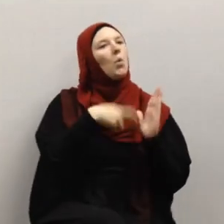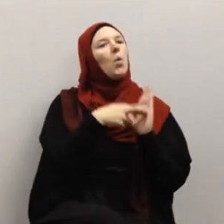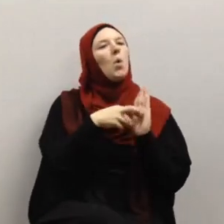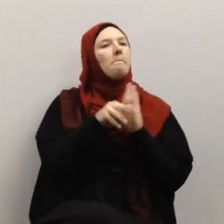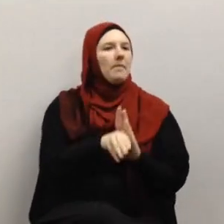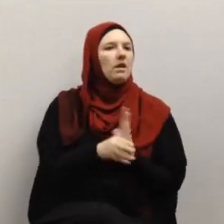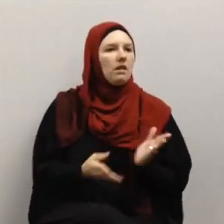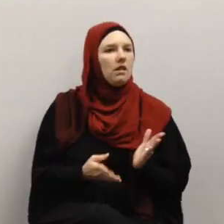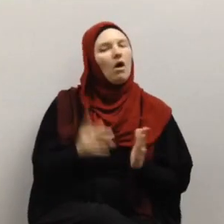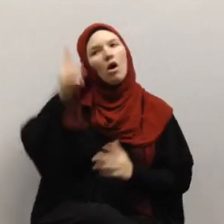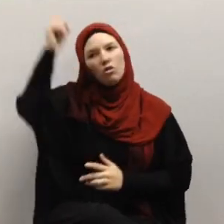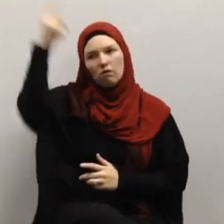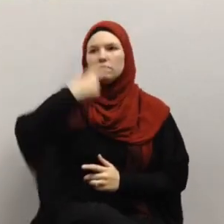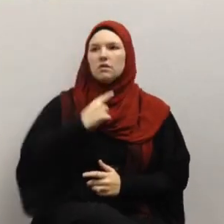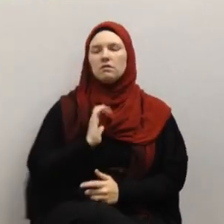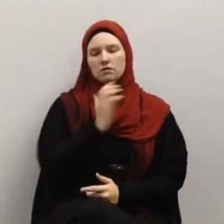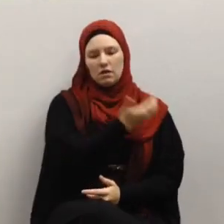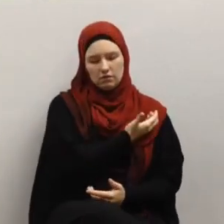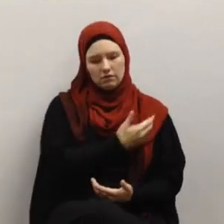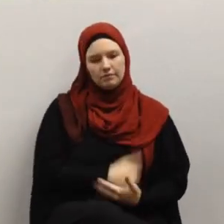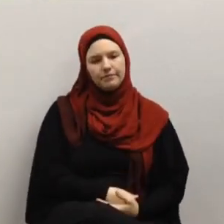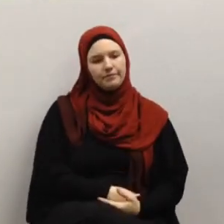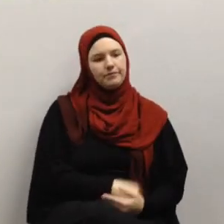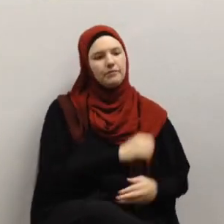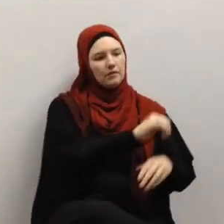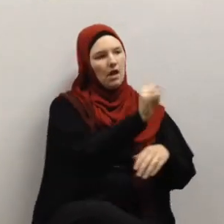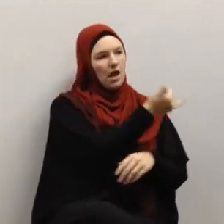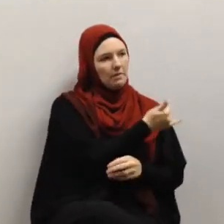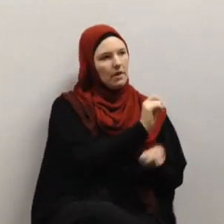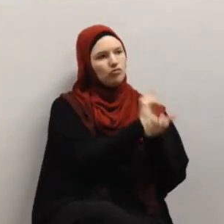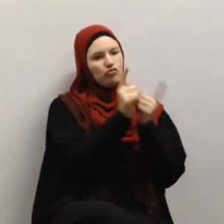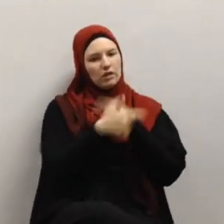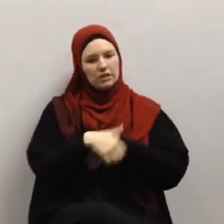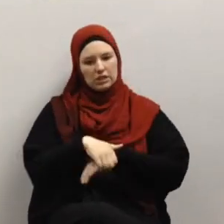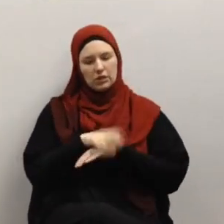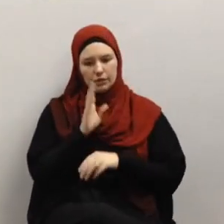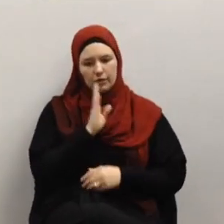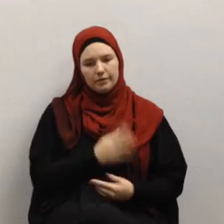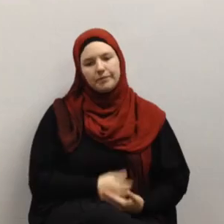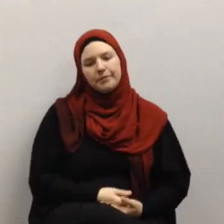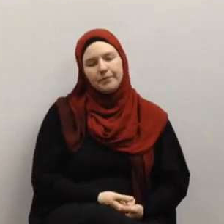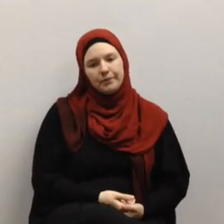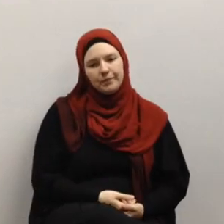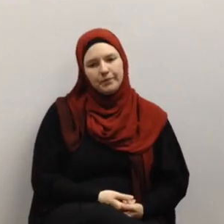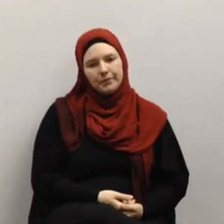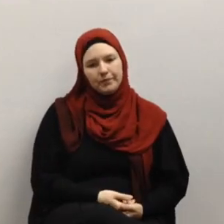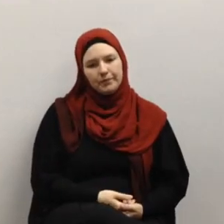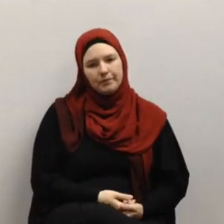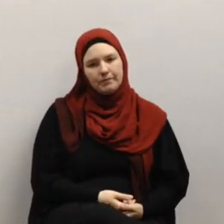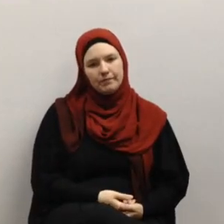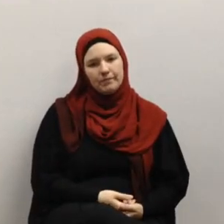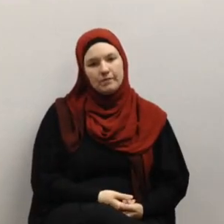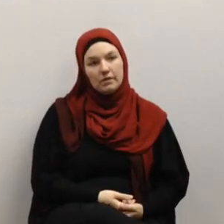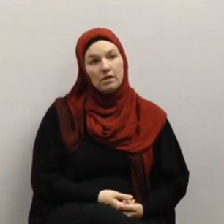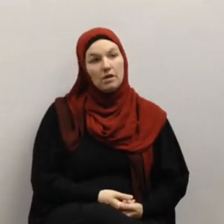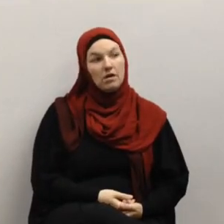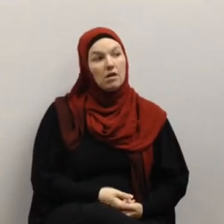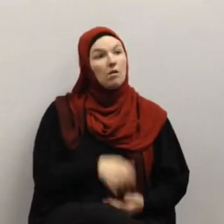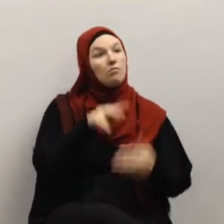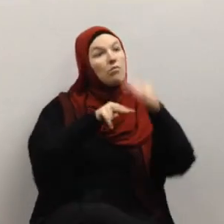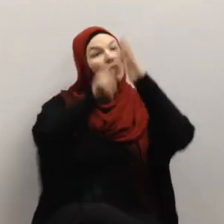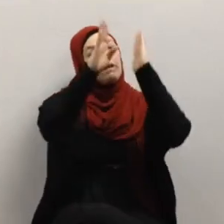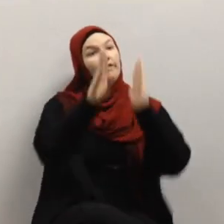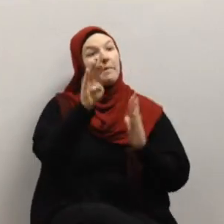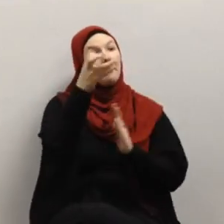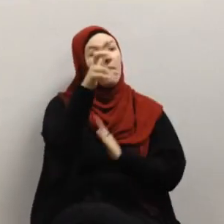us, لَقَدْ كَانَ لَكُمْ فِي رَسُولِ اللَّهِ أُسْوَةٌ حَسَنَةٌ. He is the exemplary model